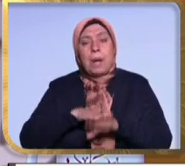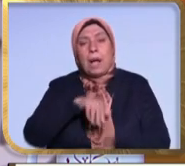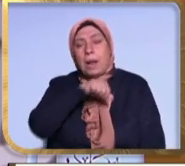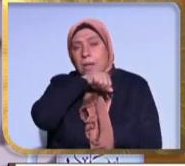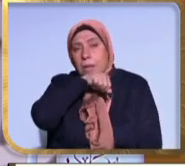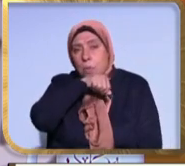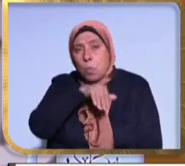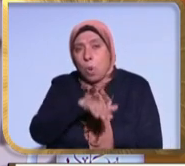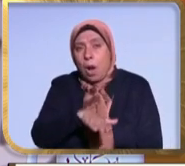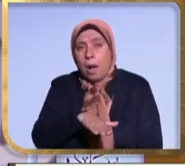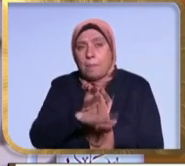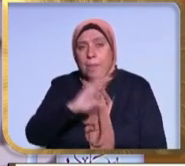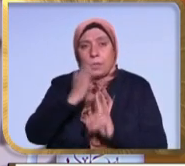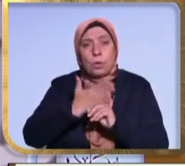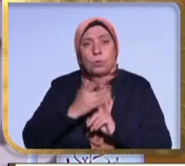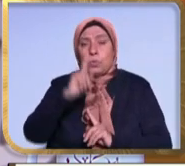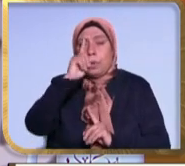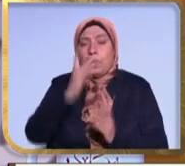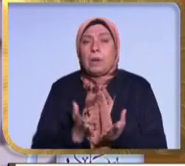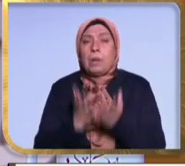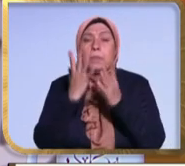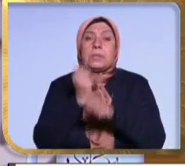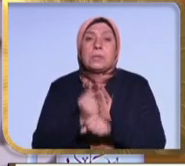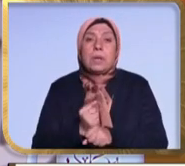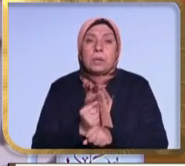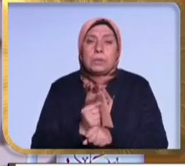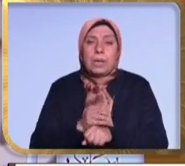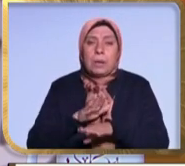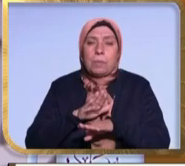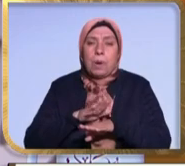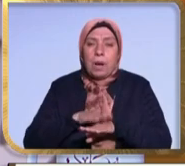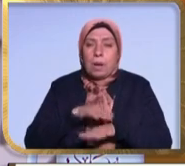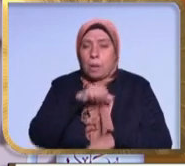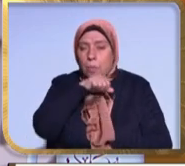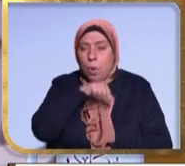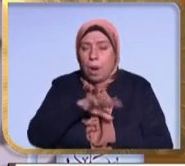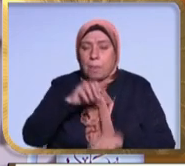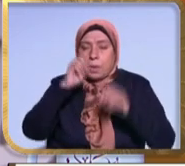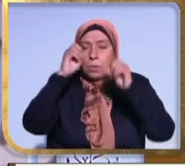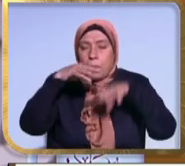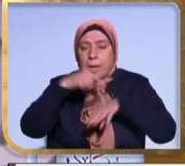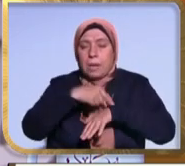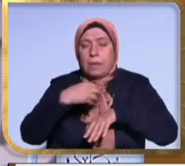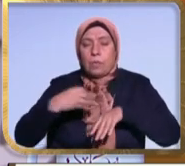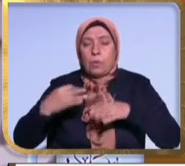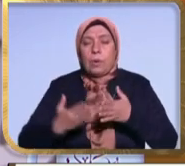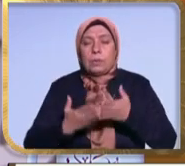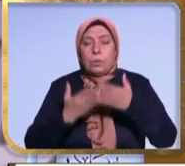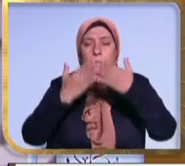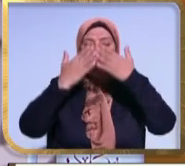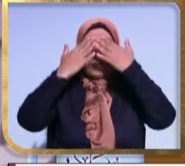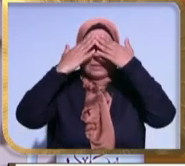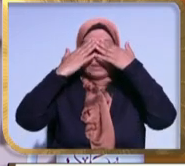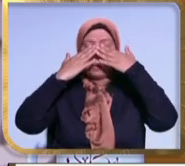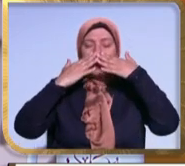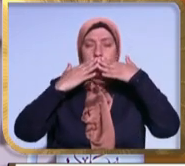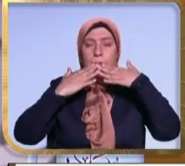يا سيدي يا رسول الله، اللهم صل وسلم وبارك عليه في كل وقت